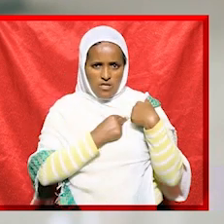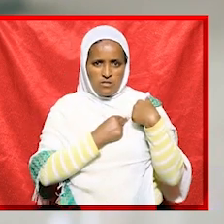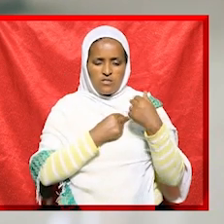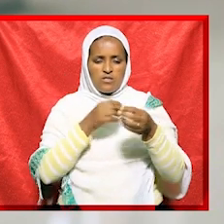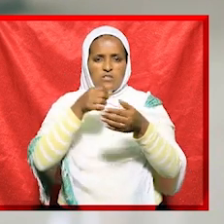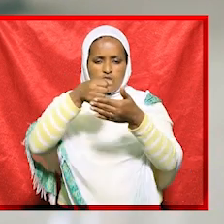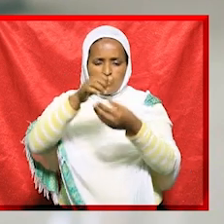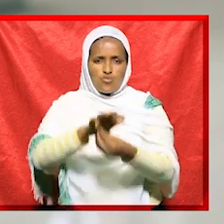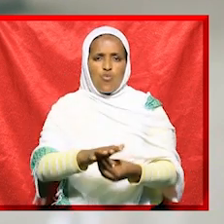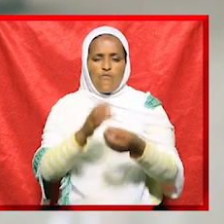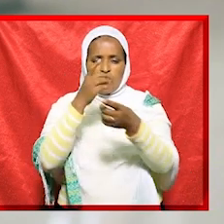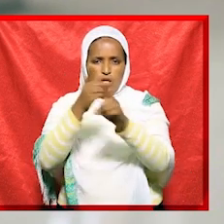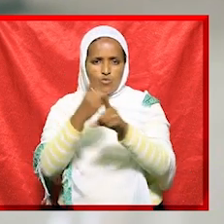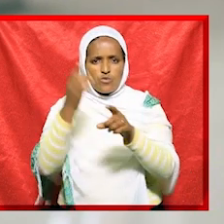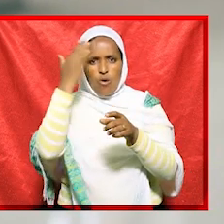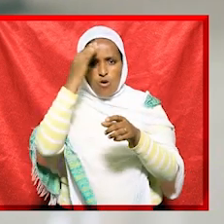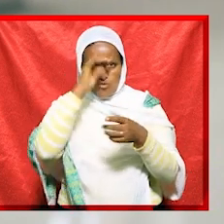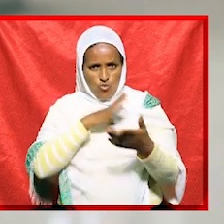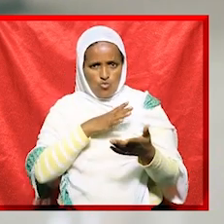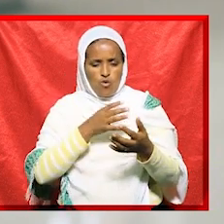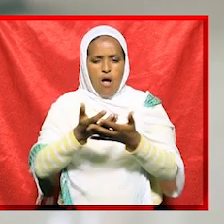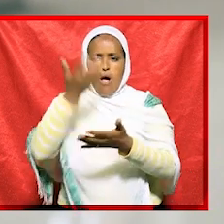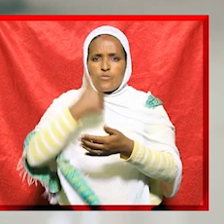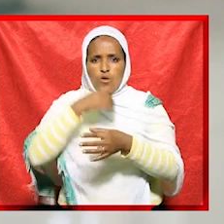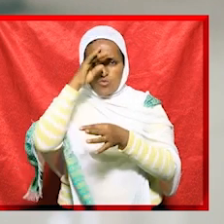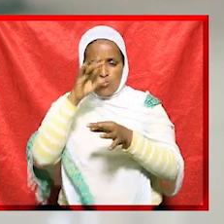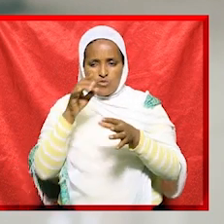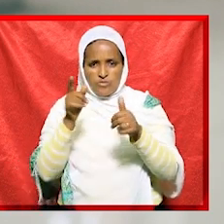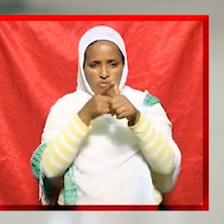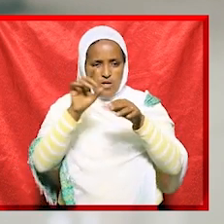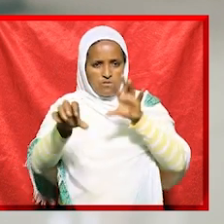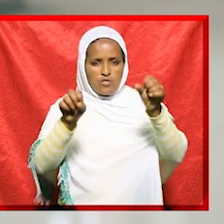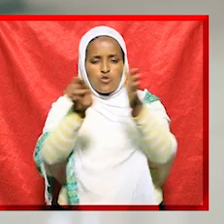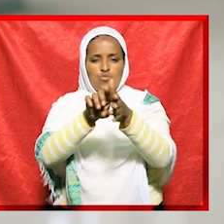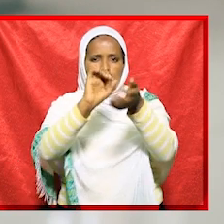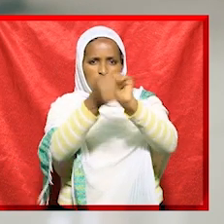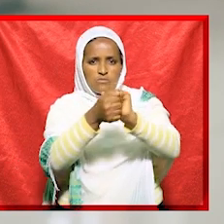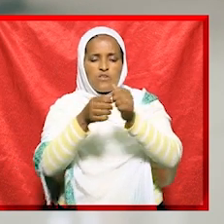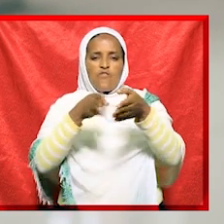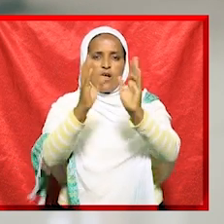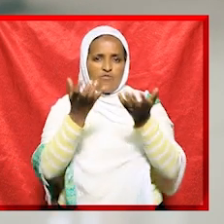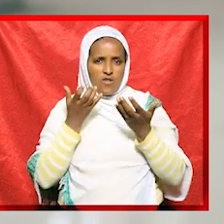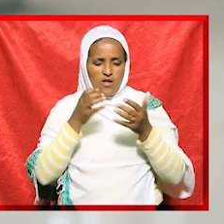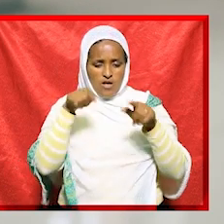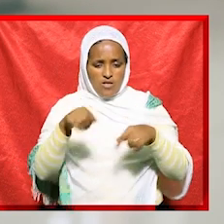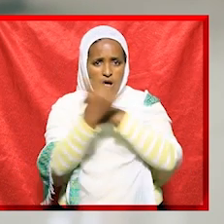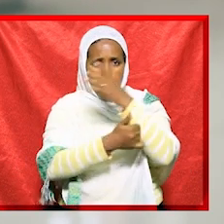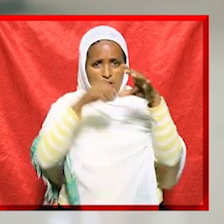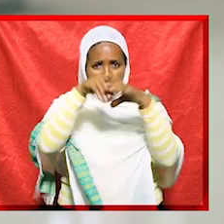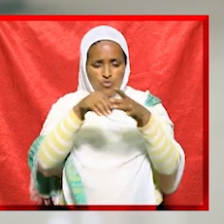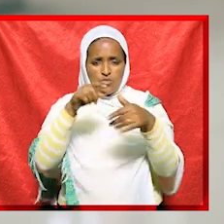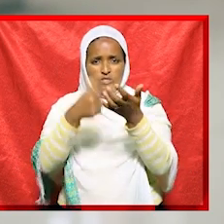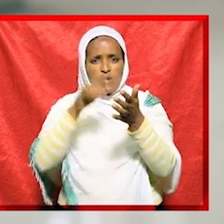ባለስልጣናትን፣ ተጽዕኖ ፈጣሪዎችን፣ ታዋቂ ሰዎችን፣ ባለሀብቶችን ከያዙ በኋላ ነው ህጉ እንዲፈቀድ የሚያደርጉት። እኛ ሀገር አሁን